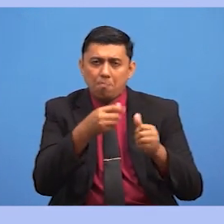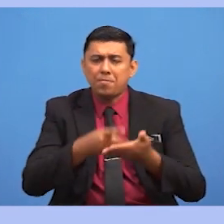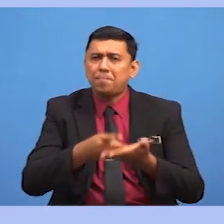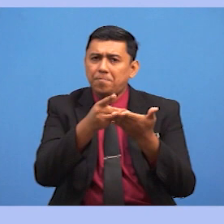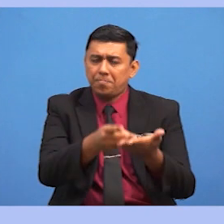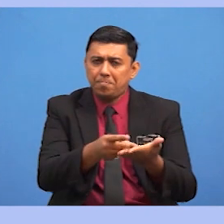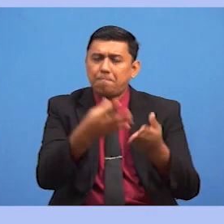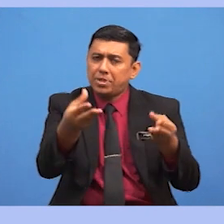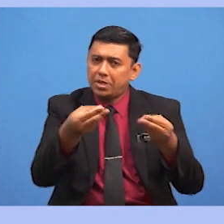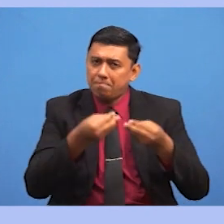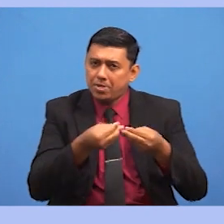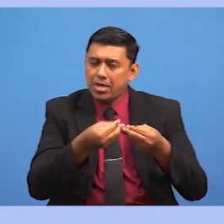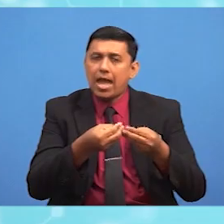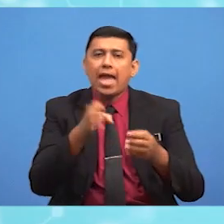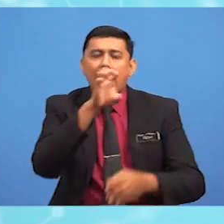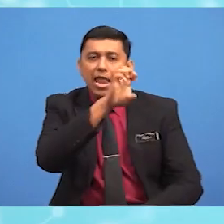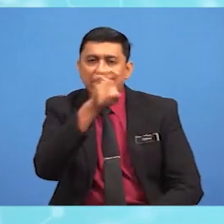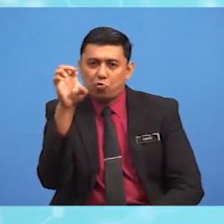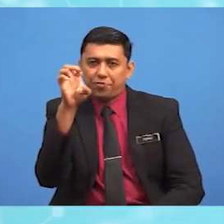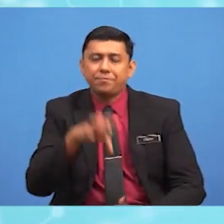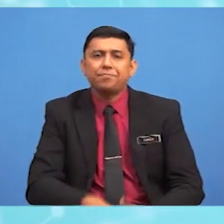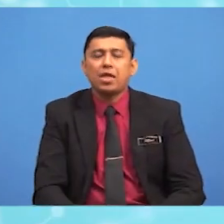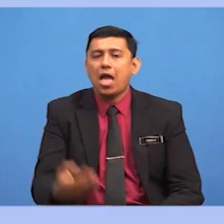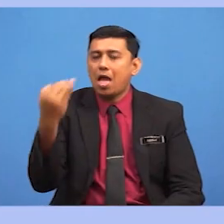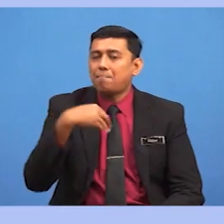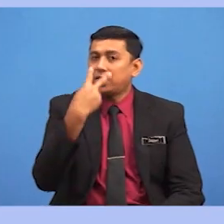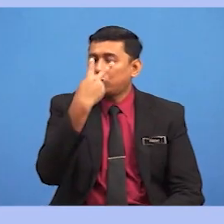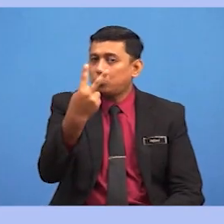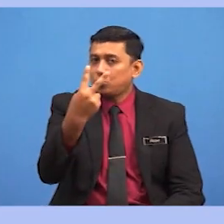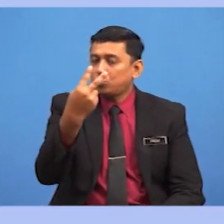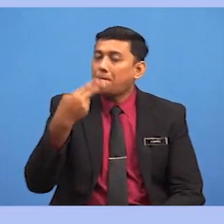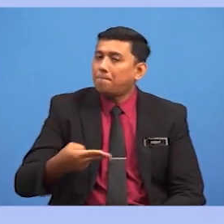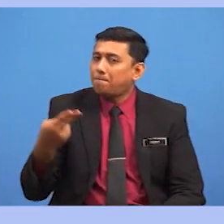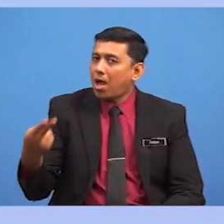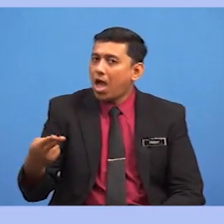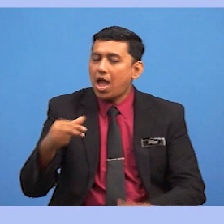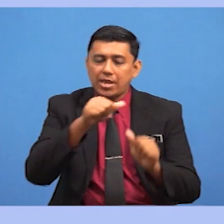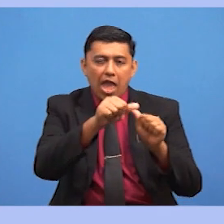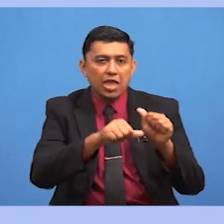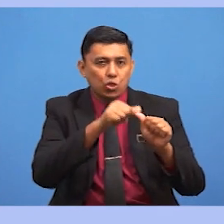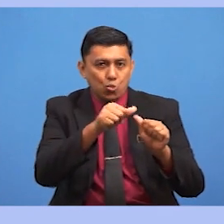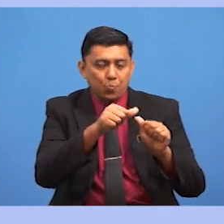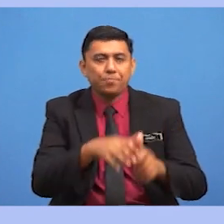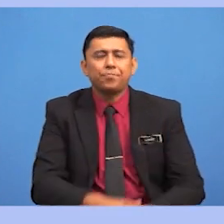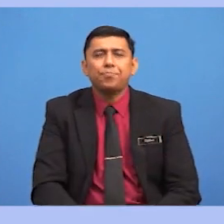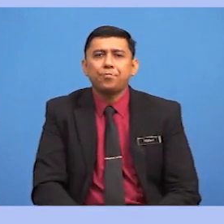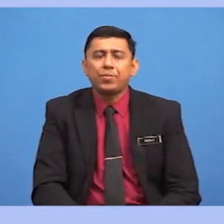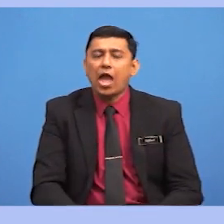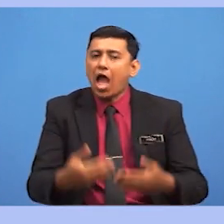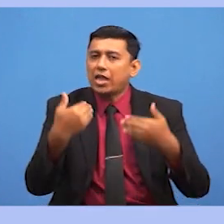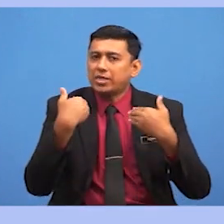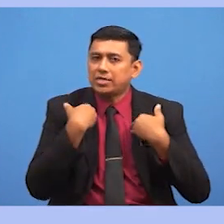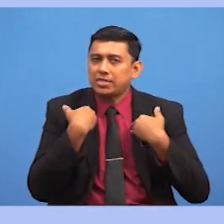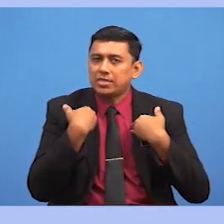atau menerima elektron. Mari kita lihat bahan atom. Bahan ini